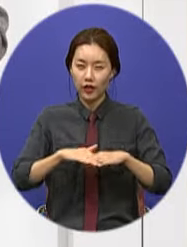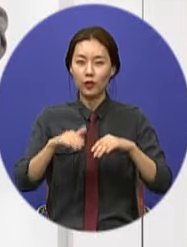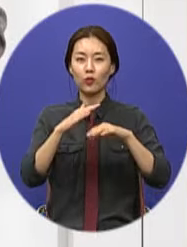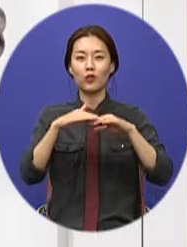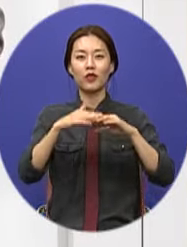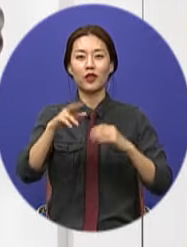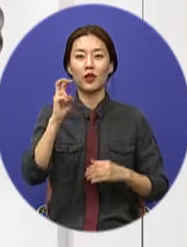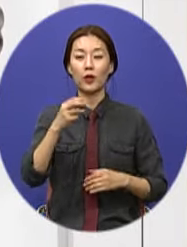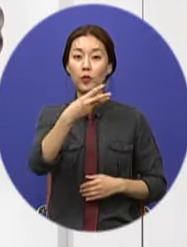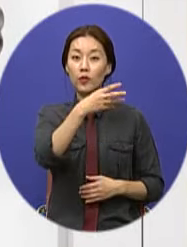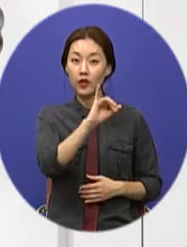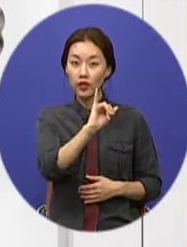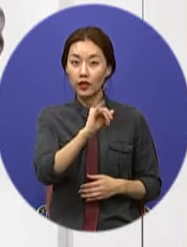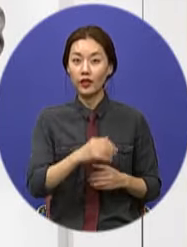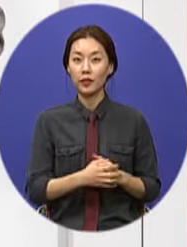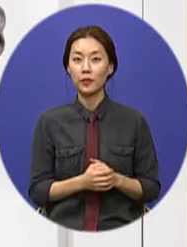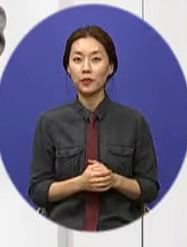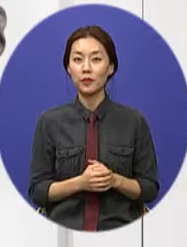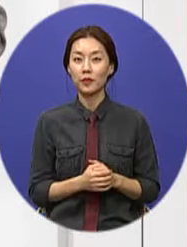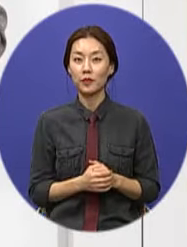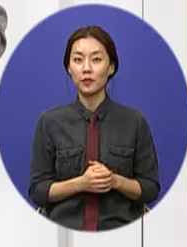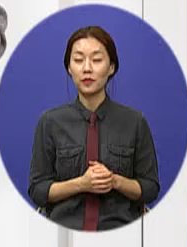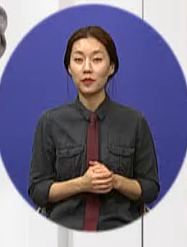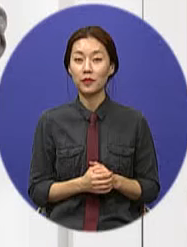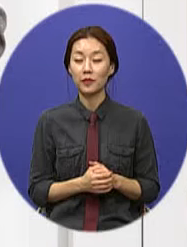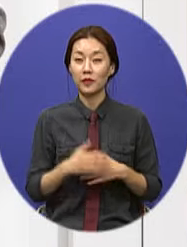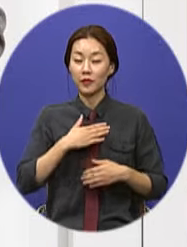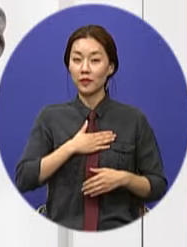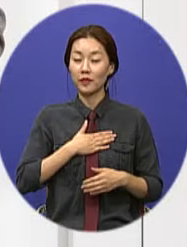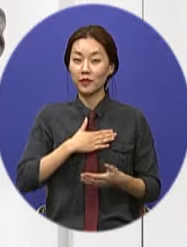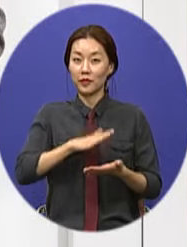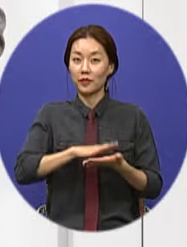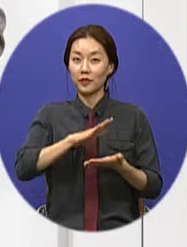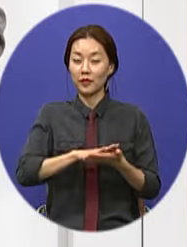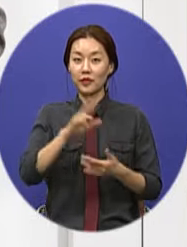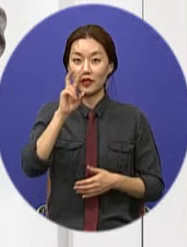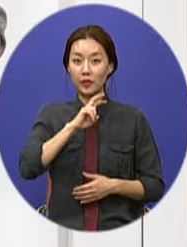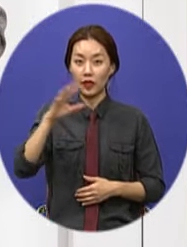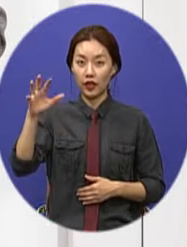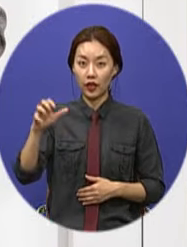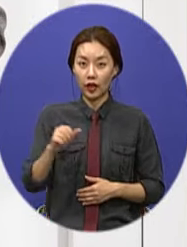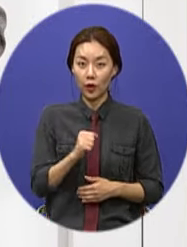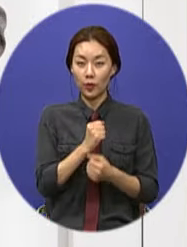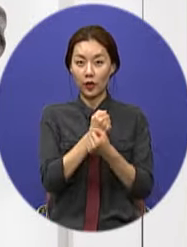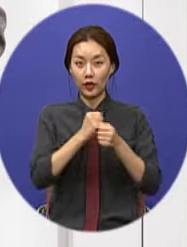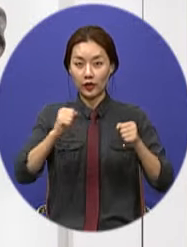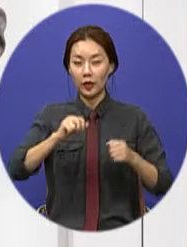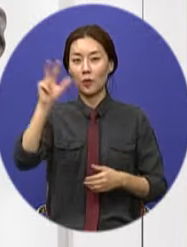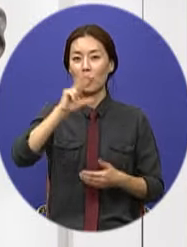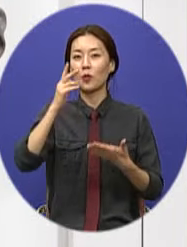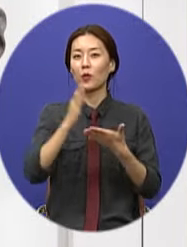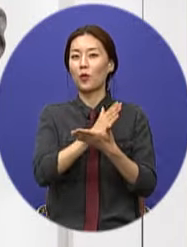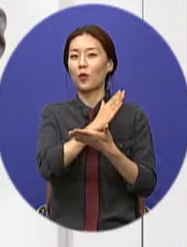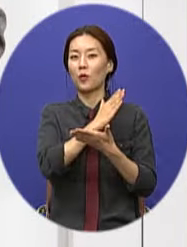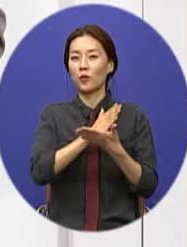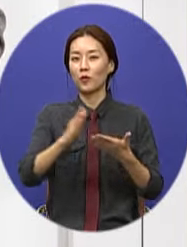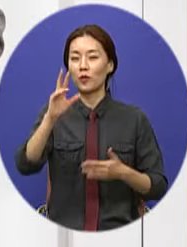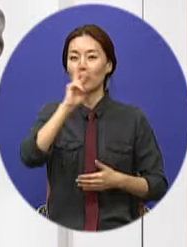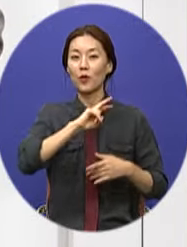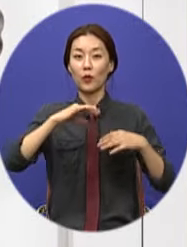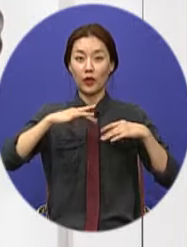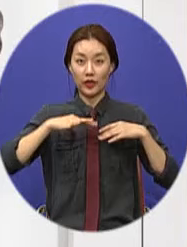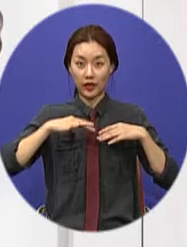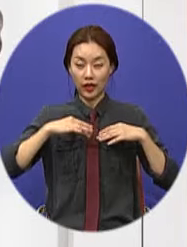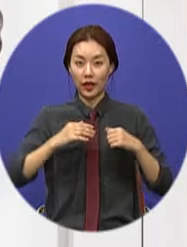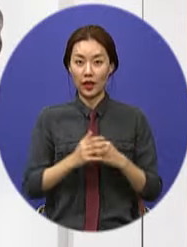어머, 리! 리듬과 음악 속에 펼쳐지는 전국 노래자랑